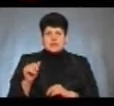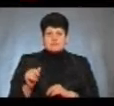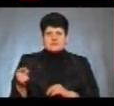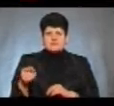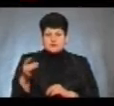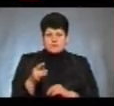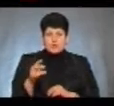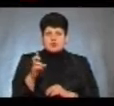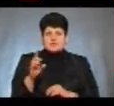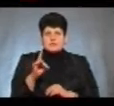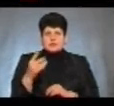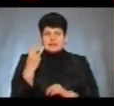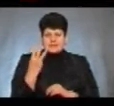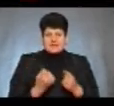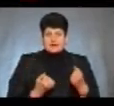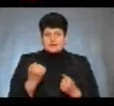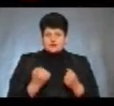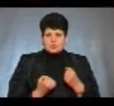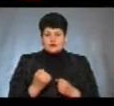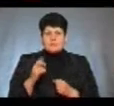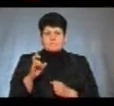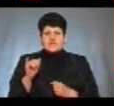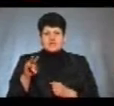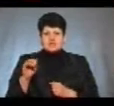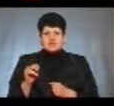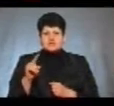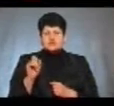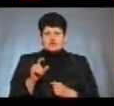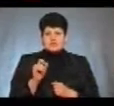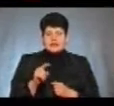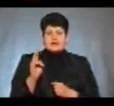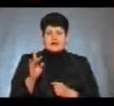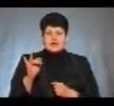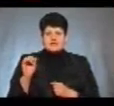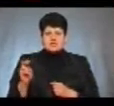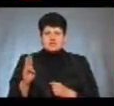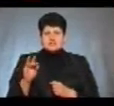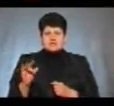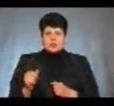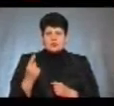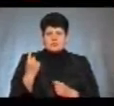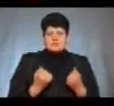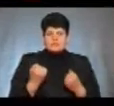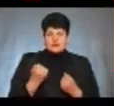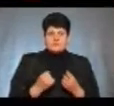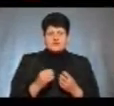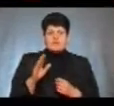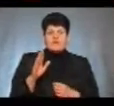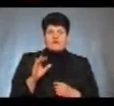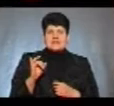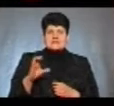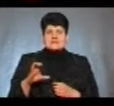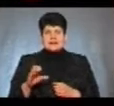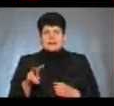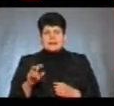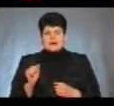Тернопільського району. У Берщівський район 3 авто для амбулаторій сіл Більче, Золоте, Шершенівка і Кривче. 1 автомобіль в амбулаторію у селі Увисла